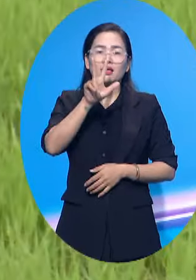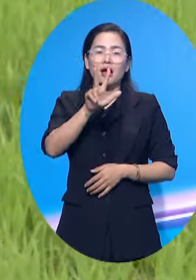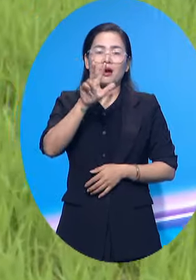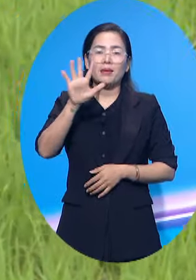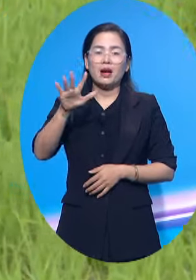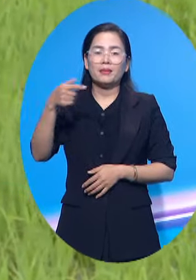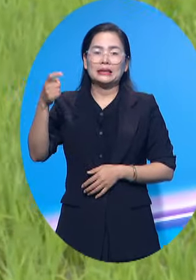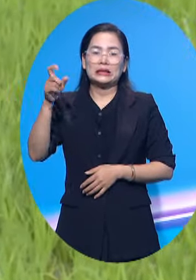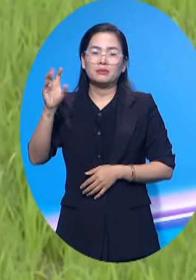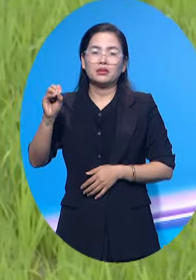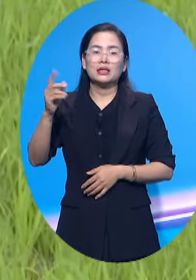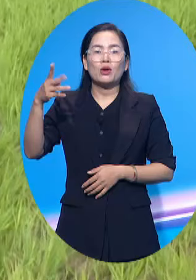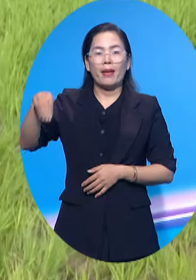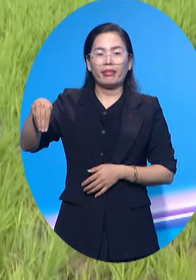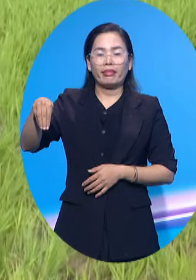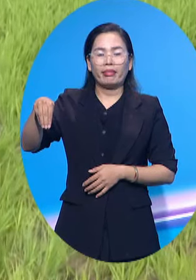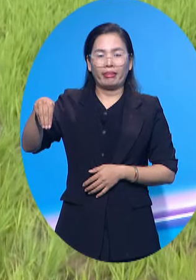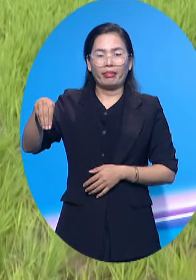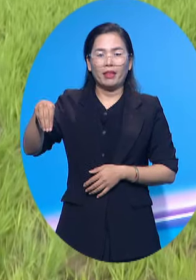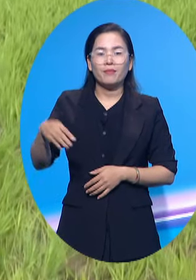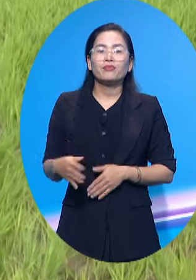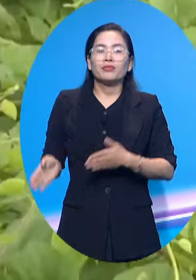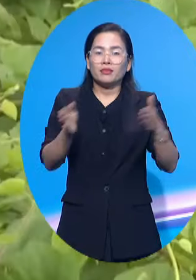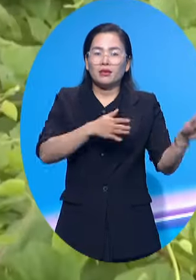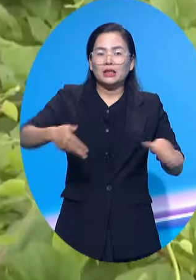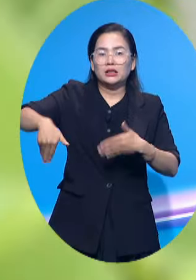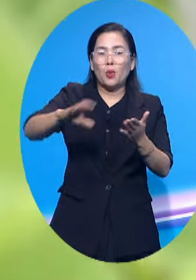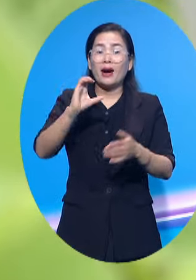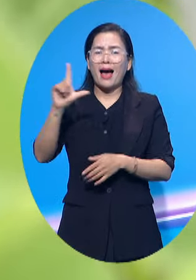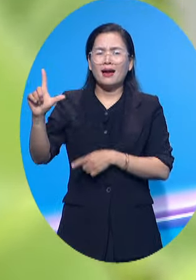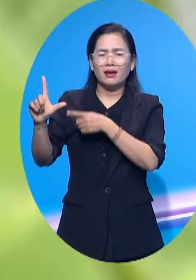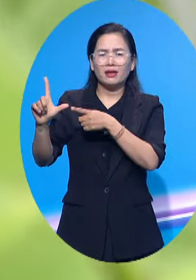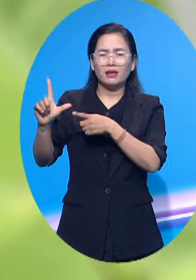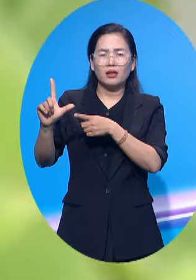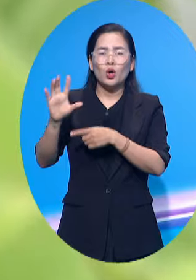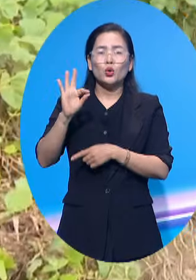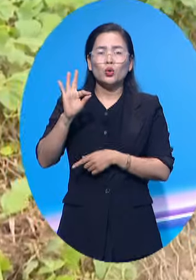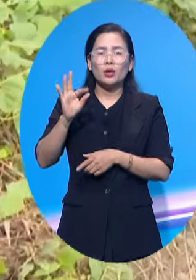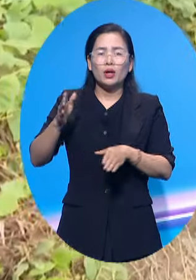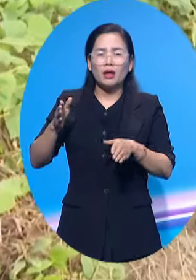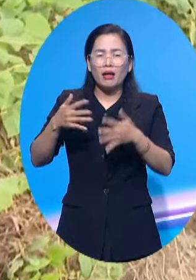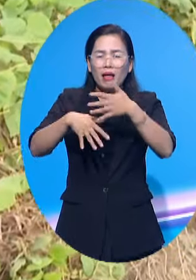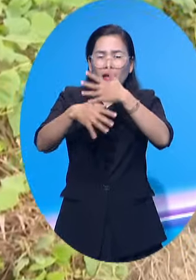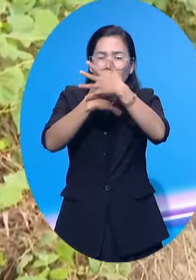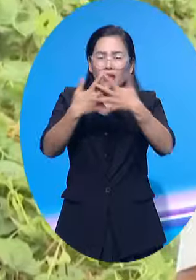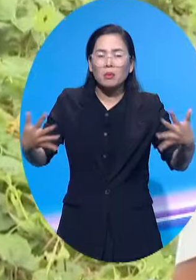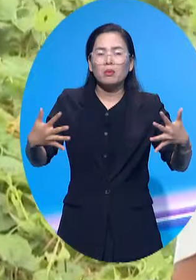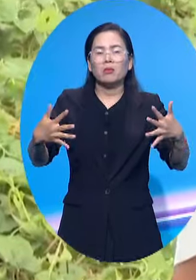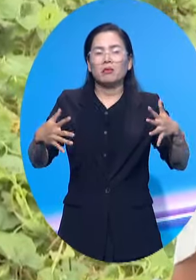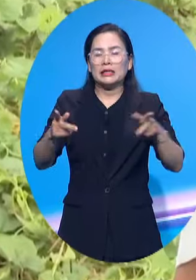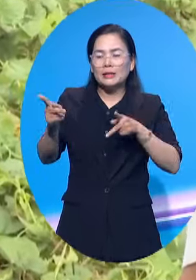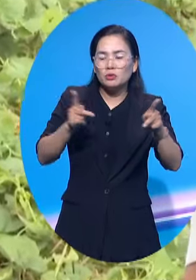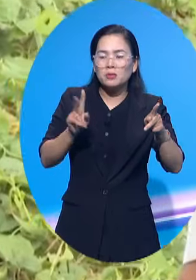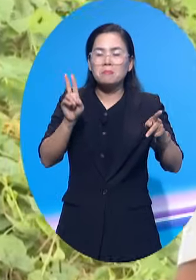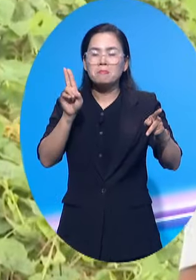và Vàm Cỏ Tây ở mức 85 đến 90 km. Trên sông Cái Lớn, hệ thống thủy lợi Cái Lớn Cái Bé vận hành bảo đảm kiểm soát